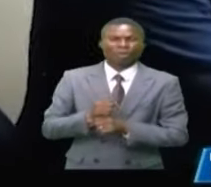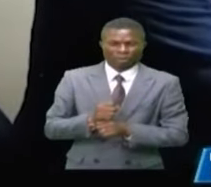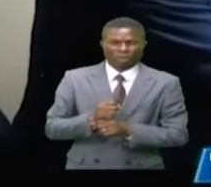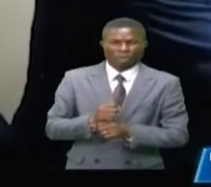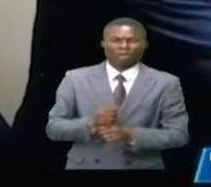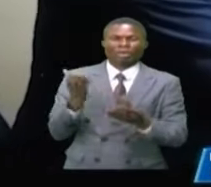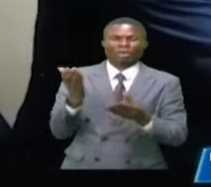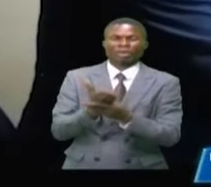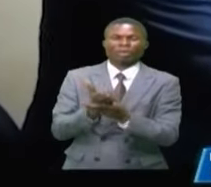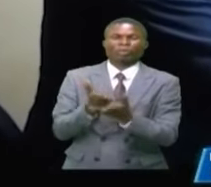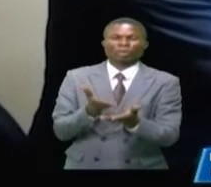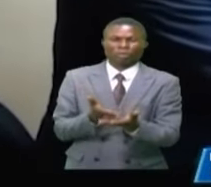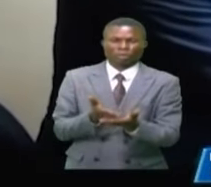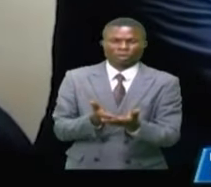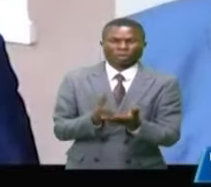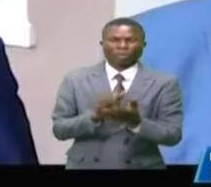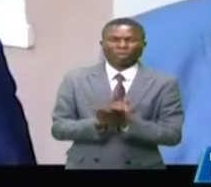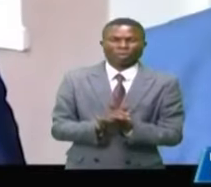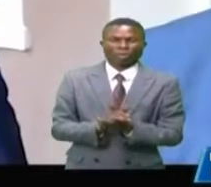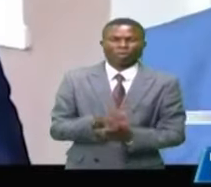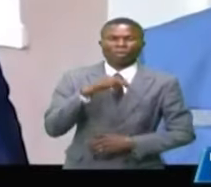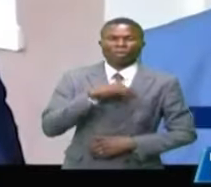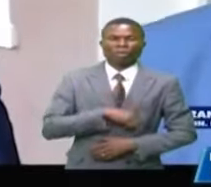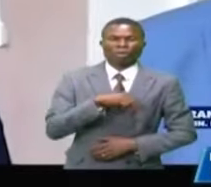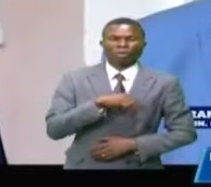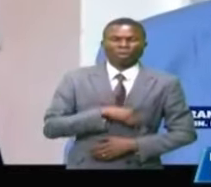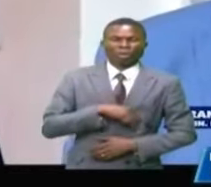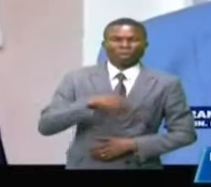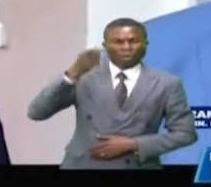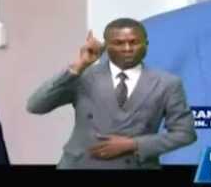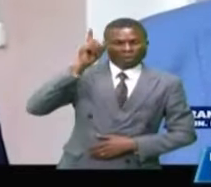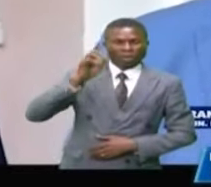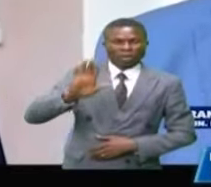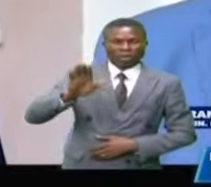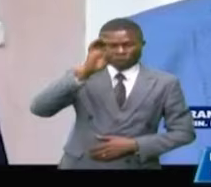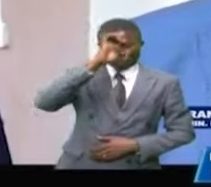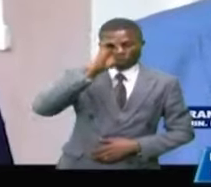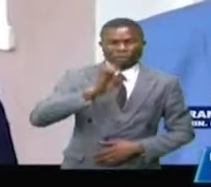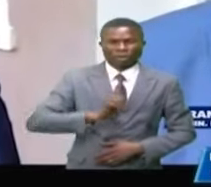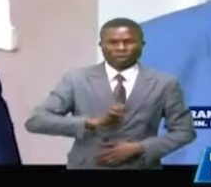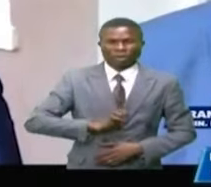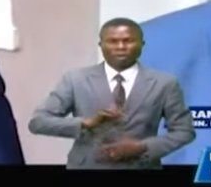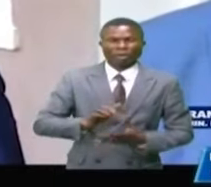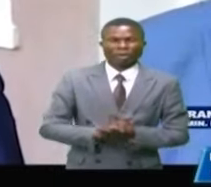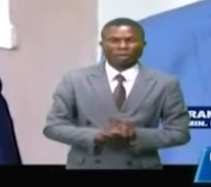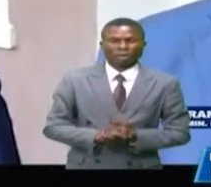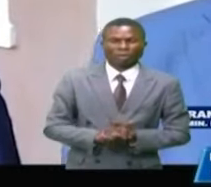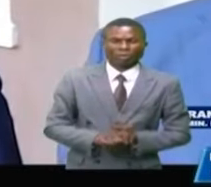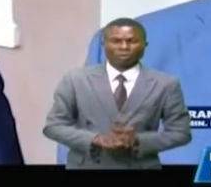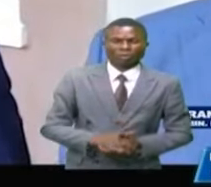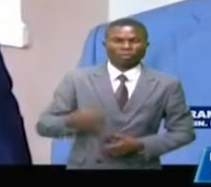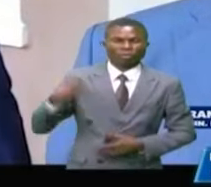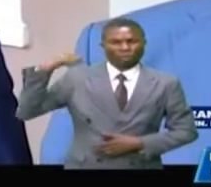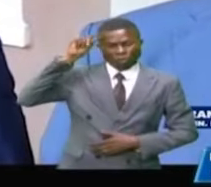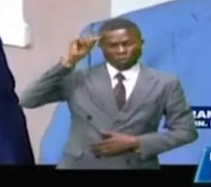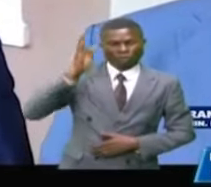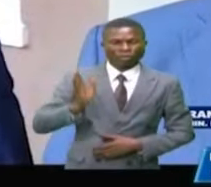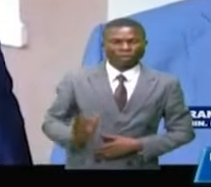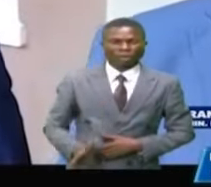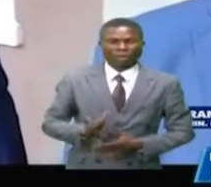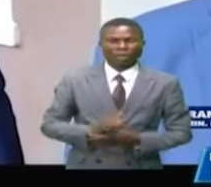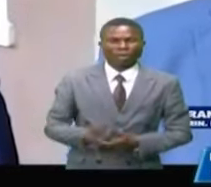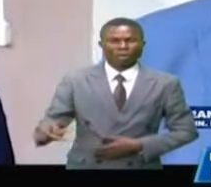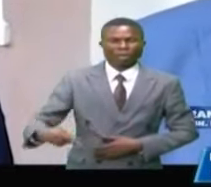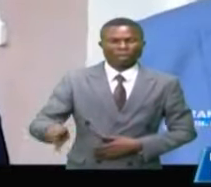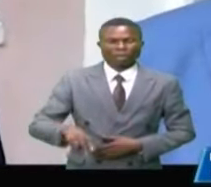dit document. Lors de l'émission de son Excellence, Monsieur le gouverneur de